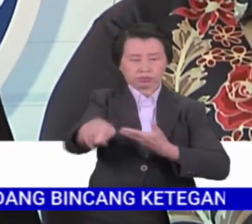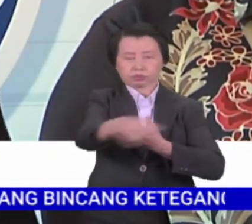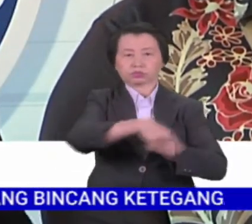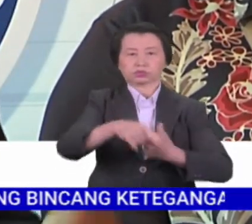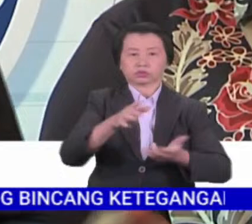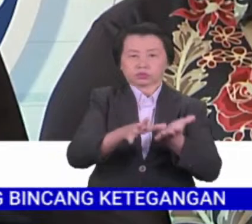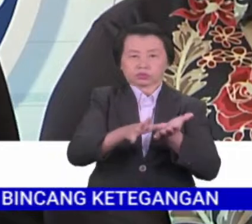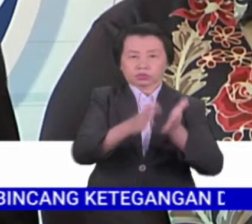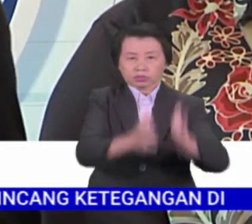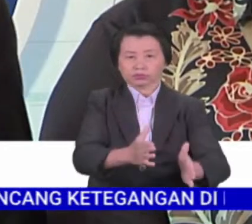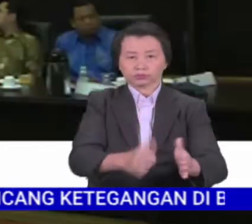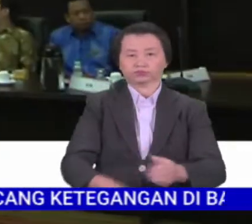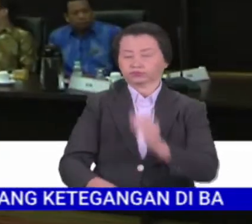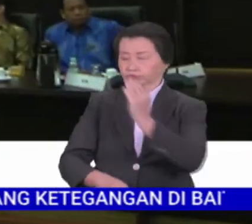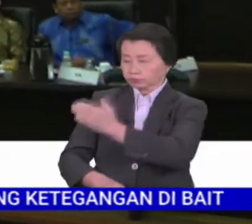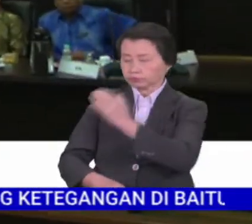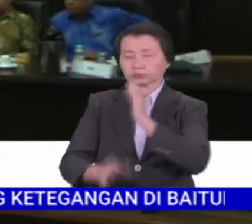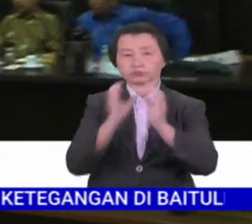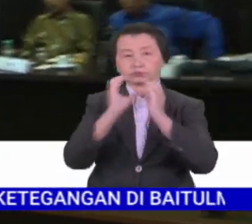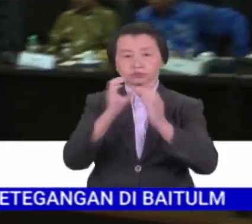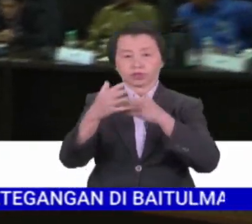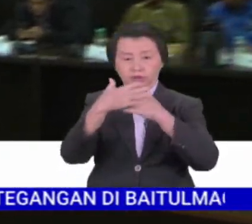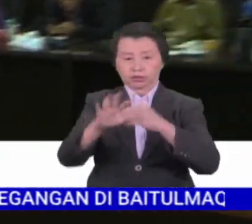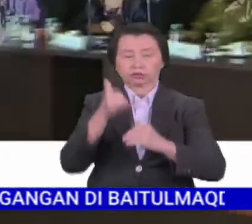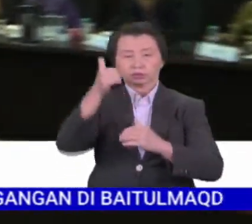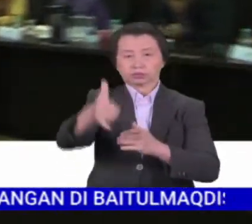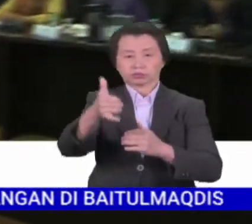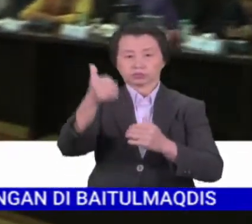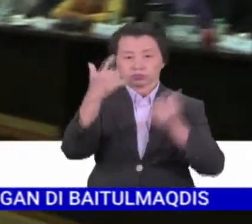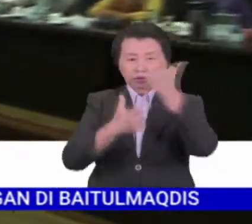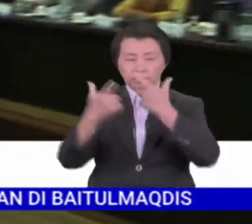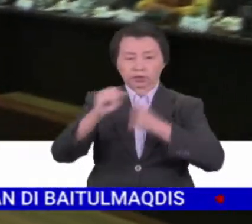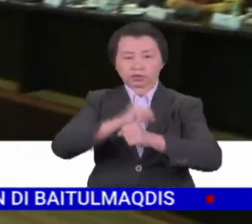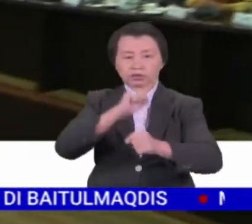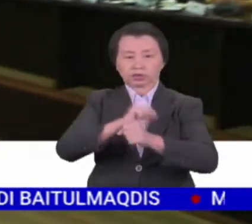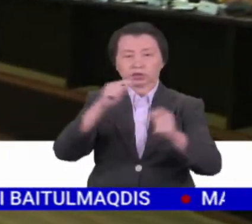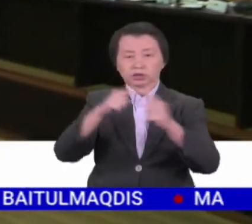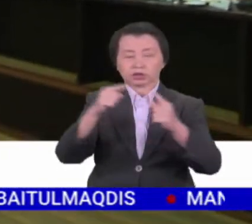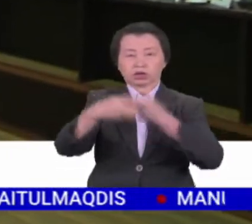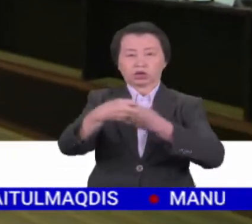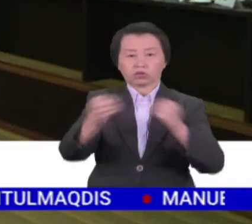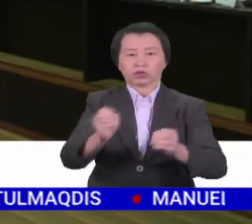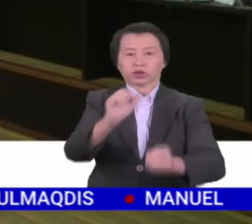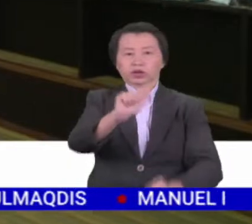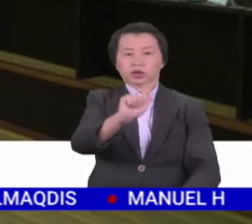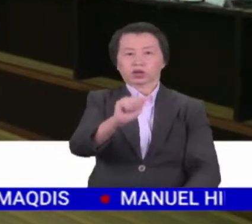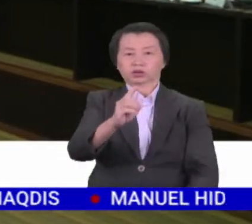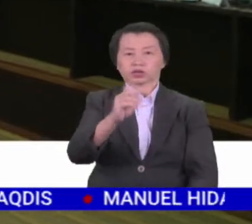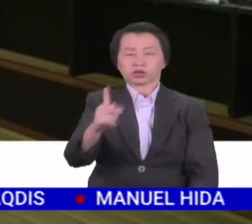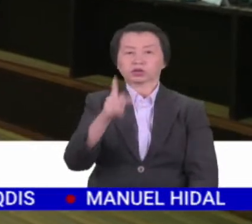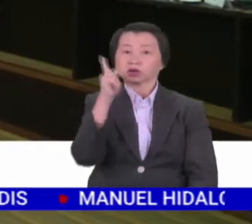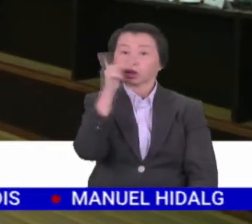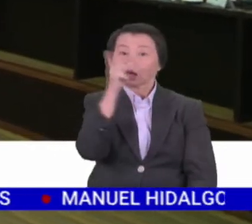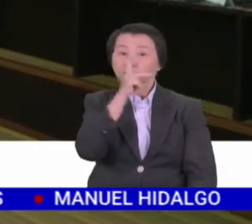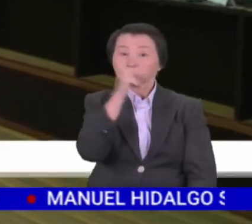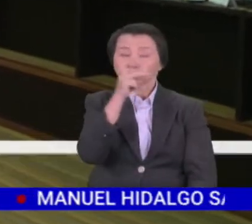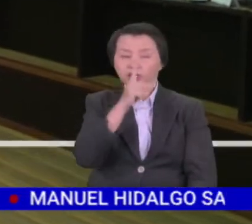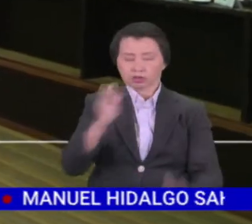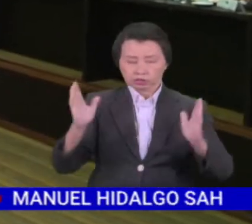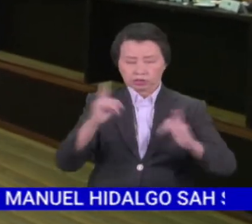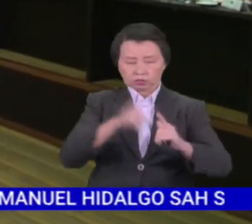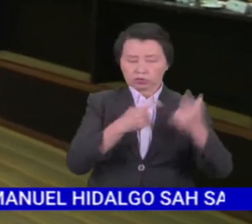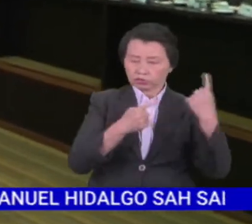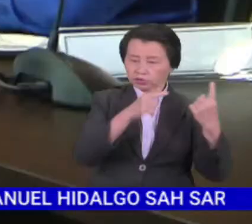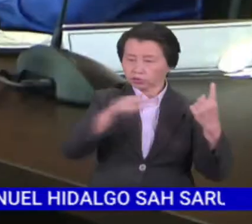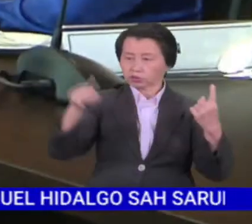sudah tentu menghadiri lawatan kerja ke ibu pejabat bagi tempo